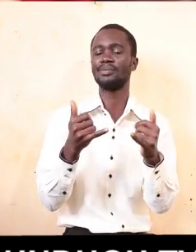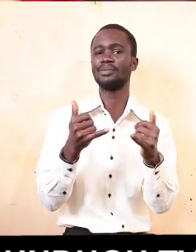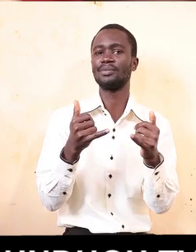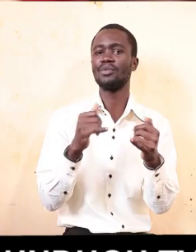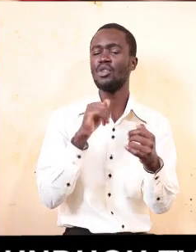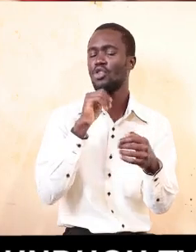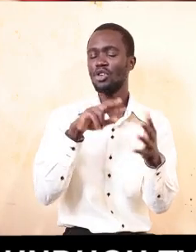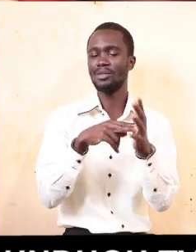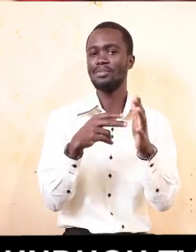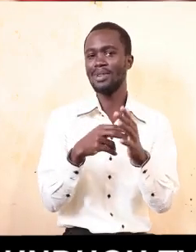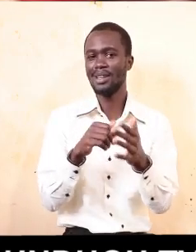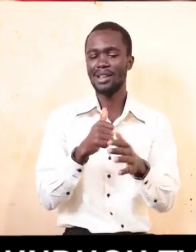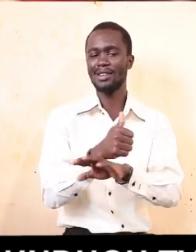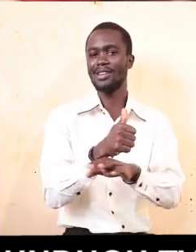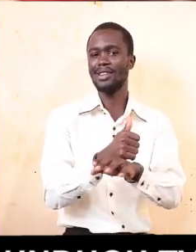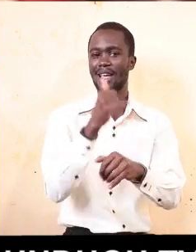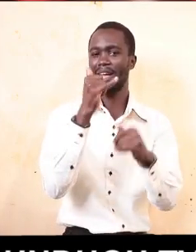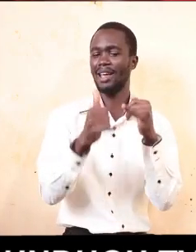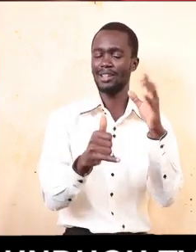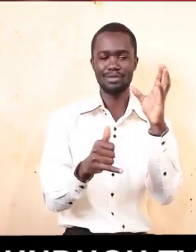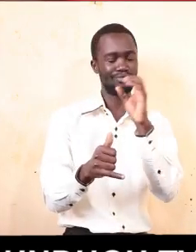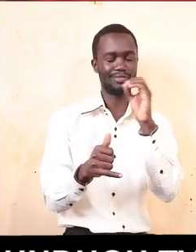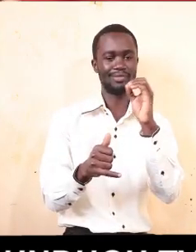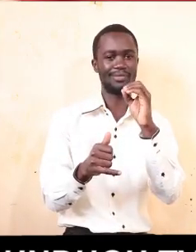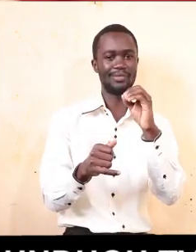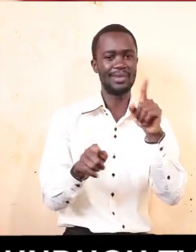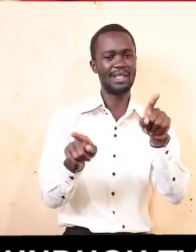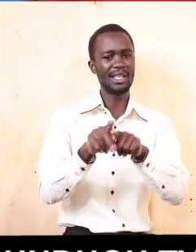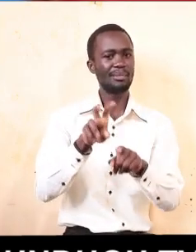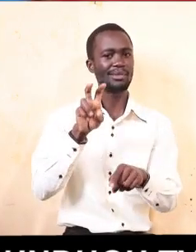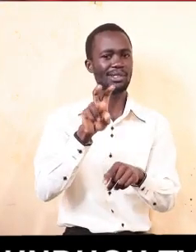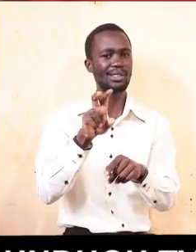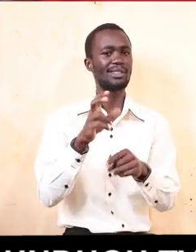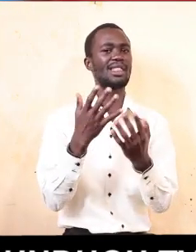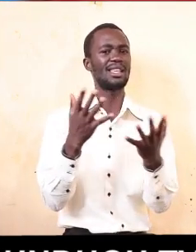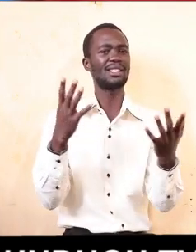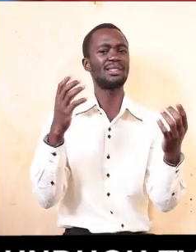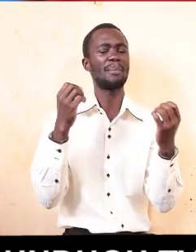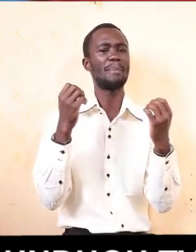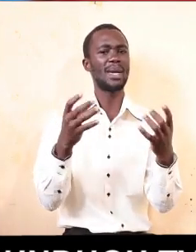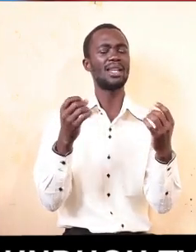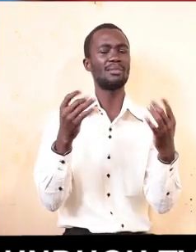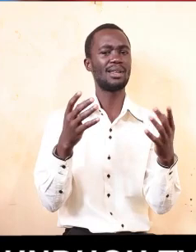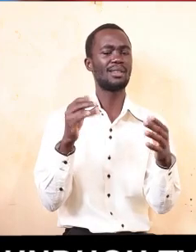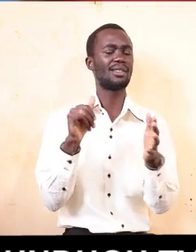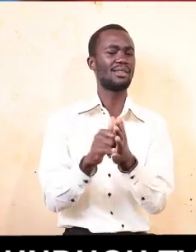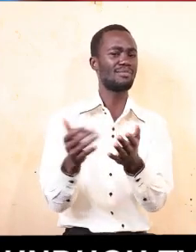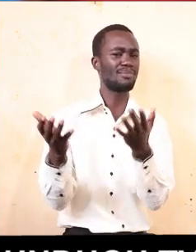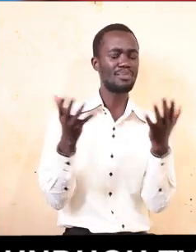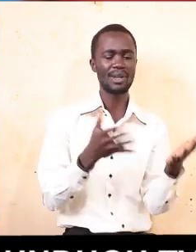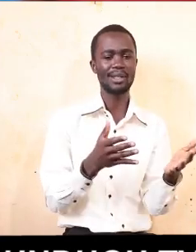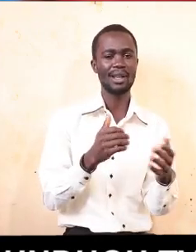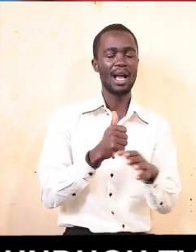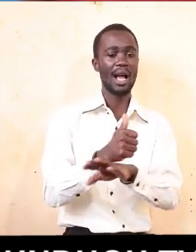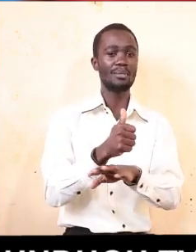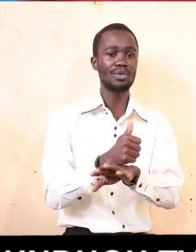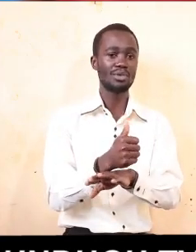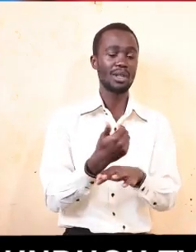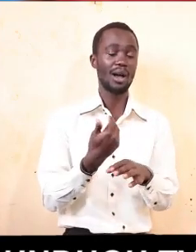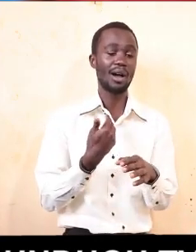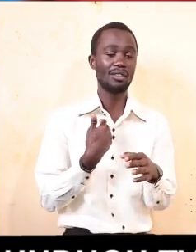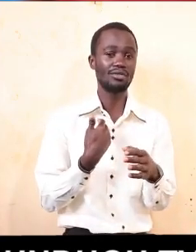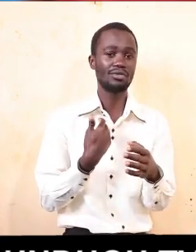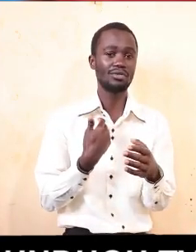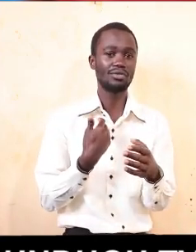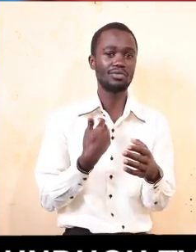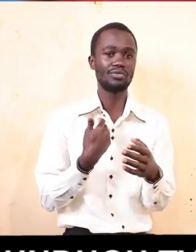dhuluma haipo. Tukiangalia mambo mengi yale yanaleta dhuluma ni kama ile